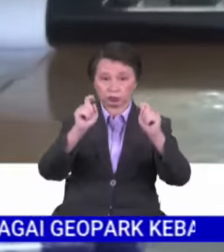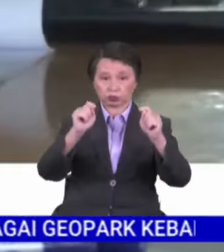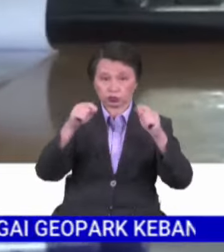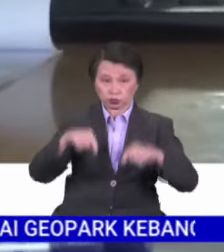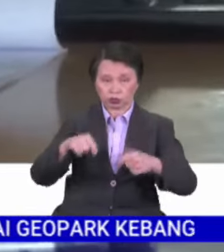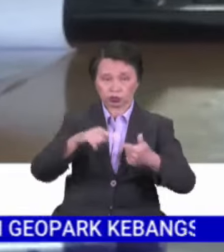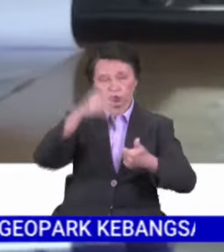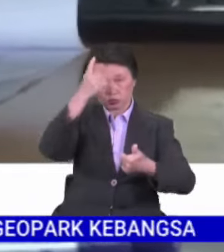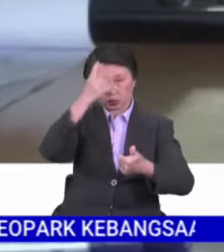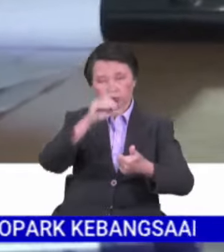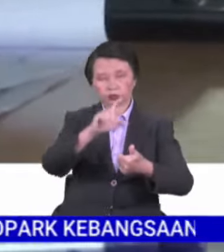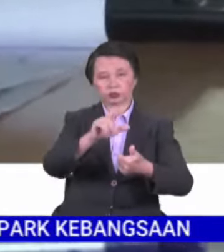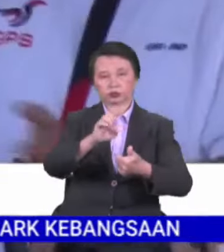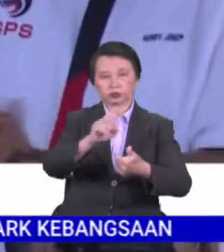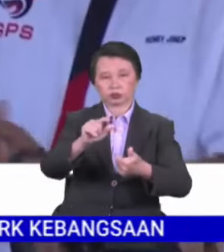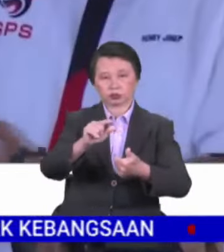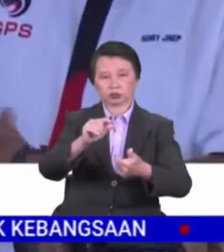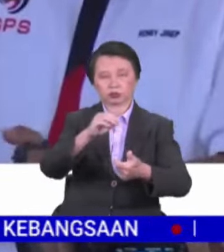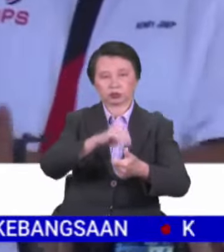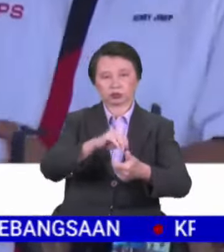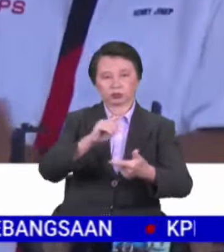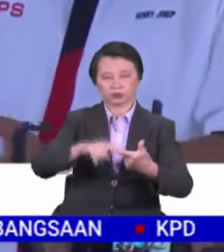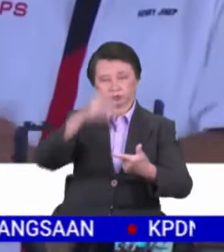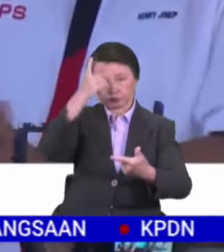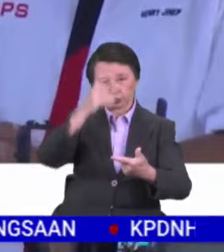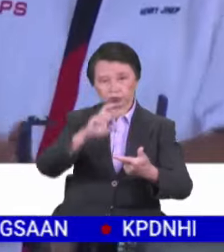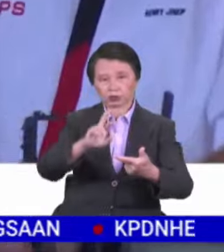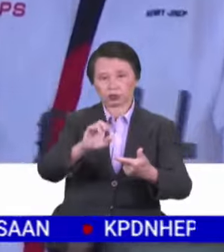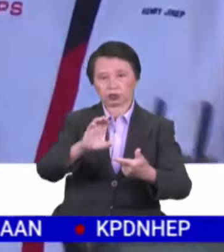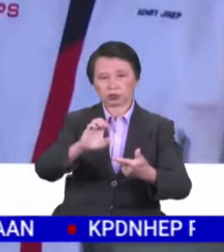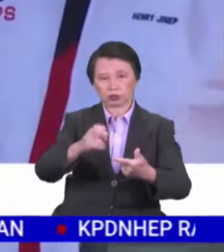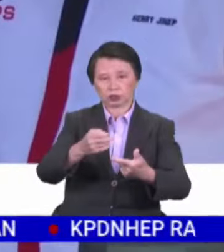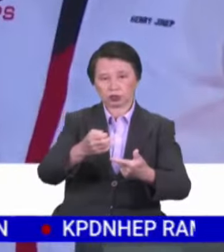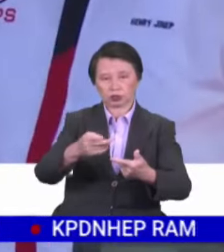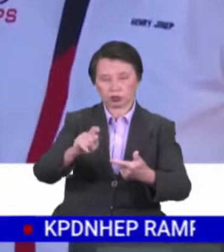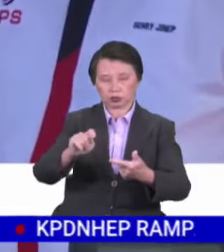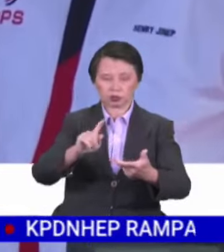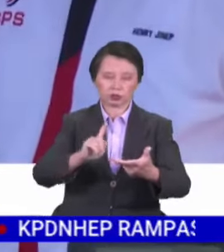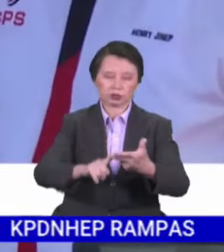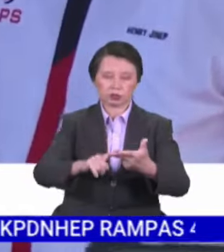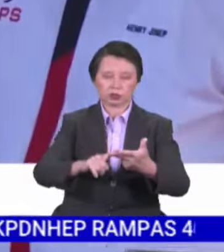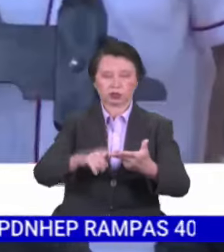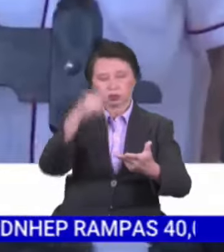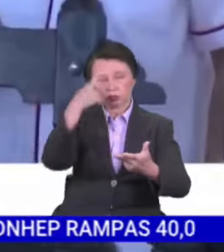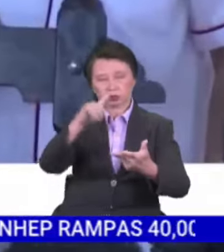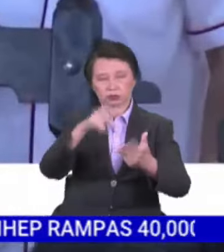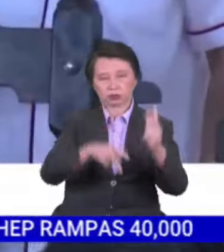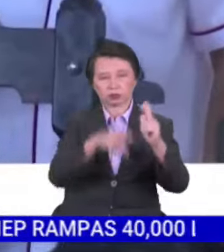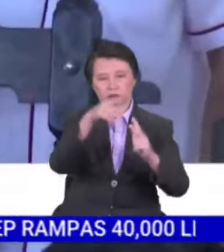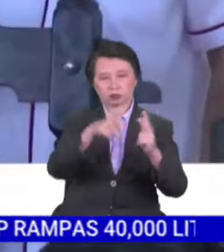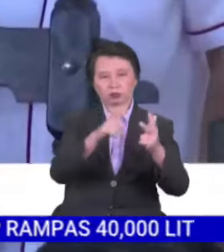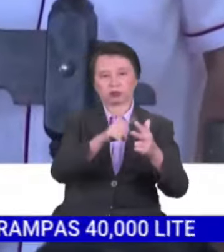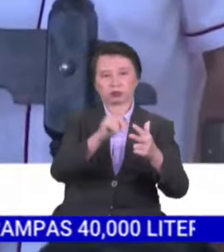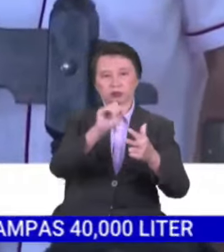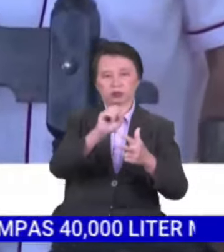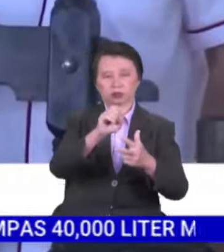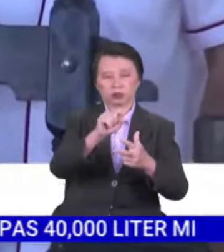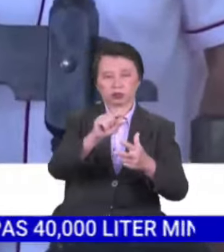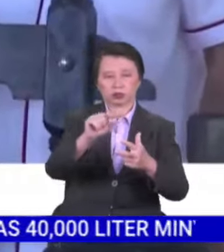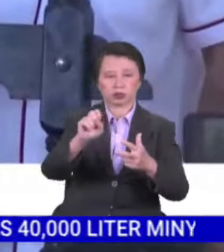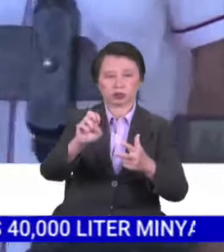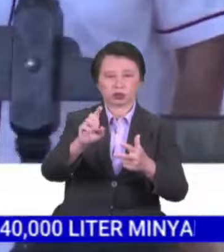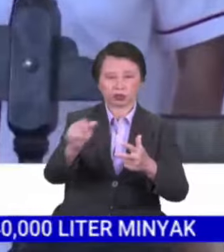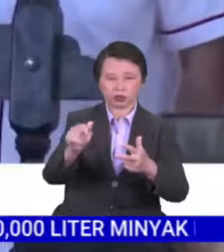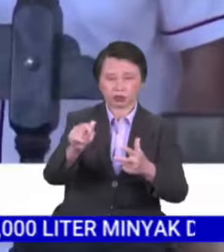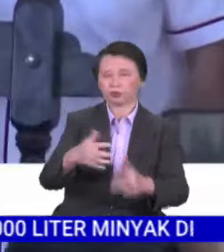Mereka ialah Dato' Willy Mongin di Parlimen Puncak Borneo, Dato' Sri Richard Riot Jaim di Serian dan Lidang Disen untuk Parlimen Mas Gading. Beliau